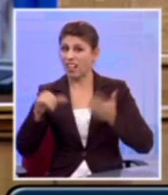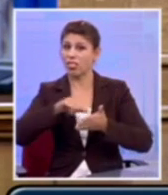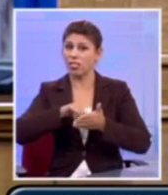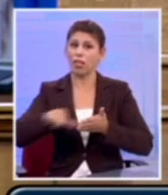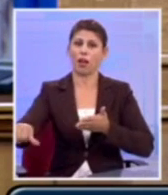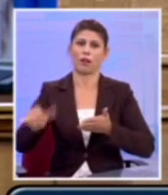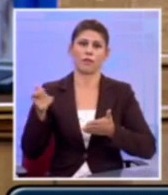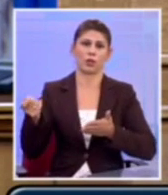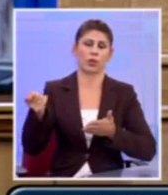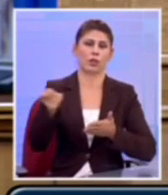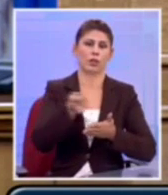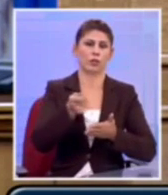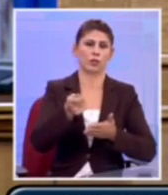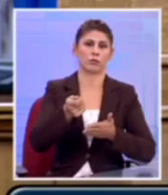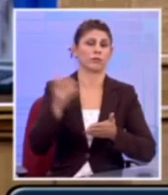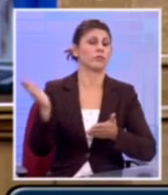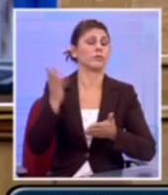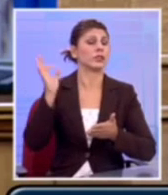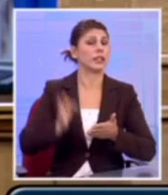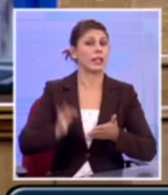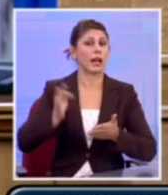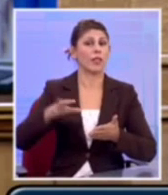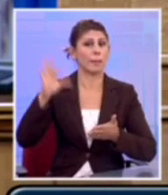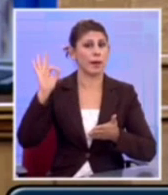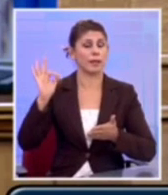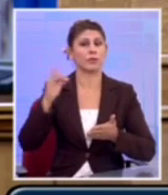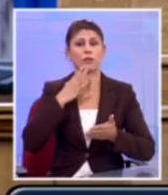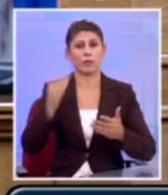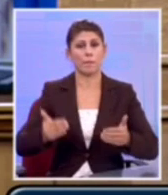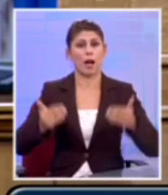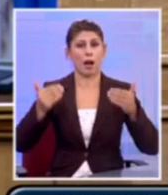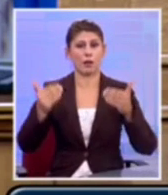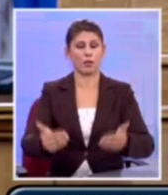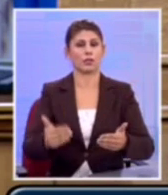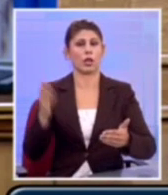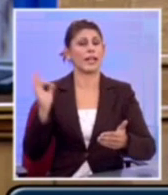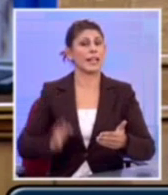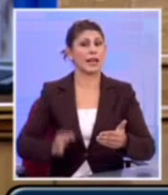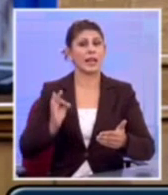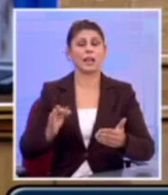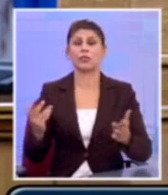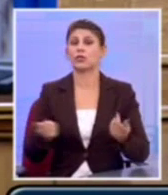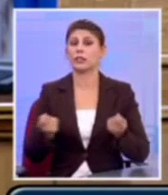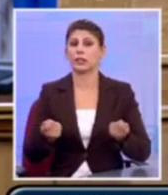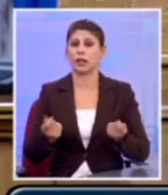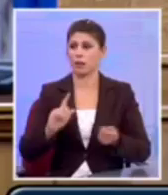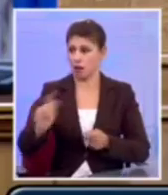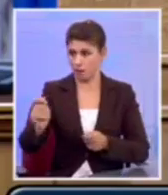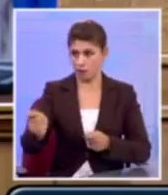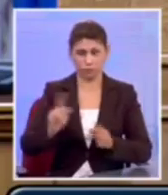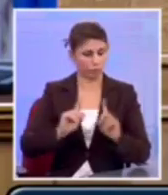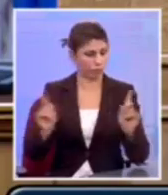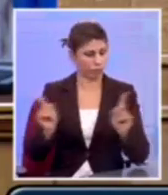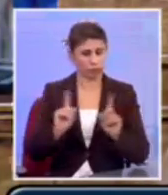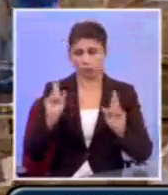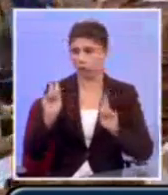του χρέους, σε κάθε δε περίπτωση για την αναστολή κάθε ενέργειας αποπληρωμής του, όσο